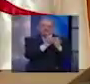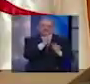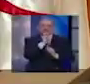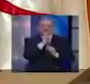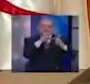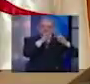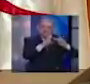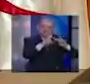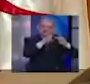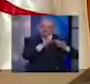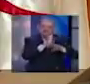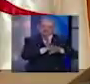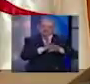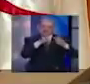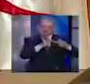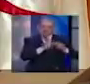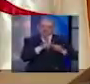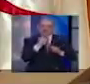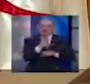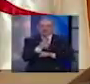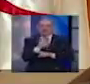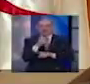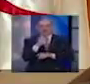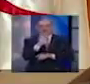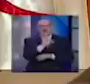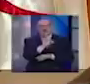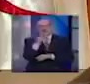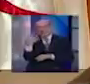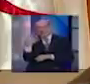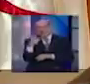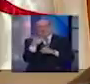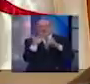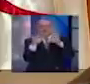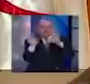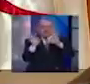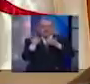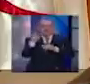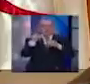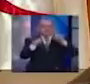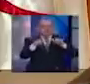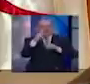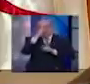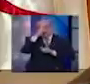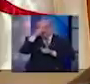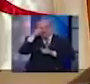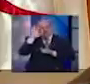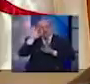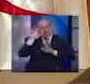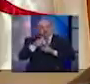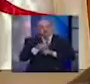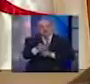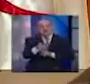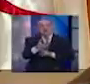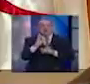سي سيرتيتود شغل هذا تبون راهو يشوف كيما التيتانيك راهو يشوف الايسبرغ بصح ما يدناش لا الايسبرغ حنا وني بلو فور كو الايسبرغ